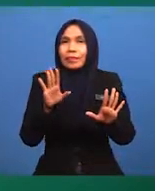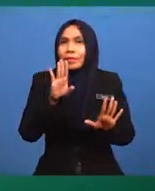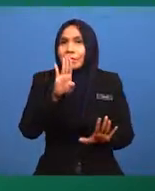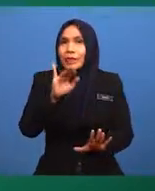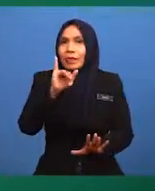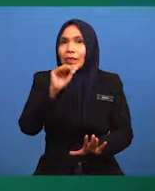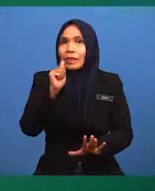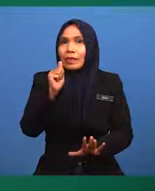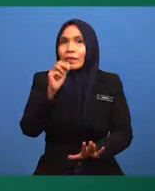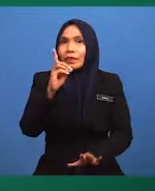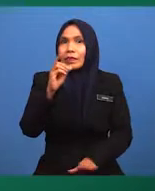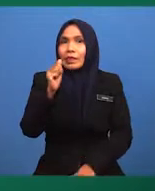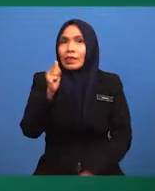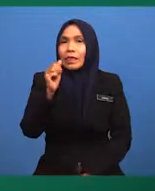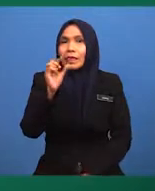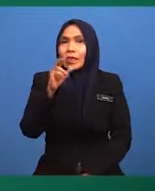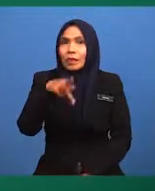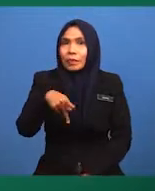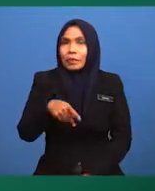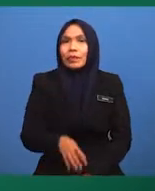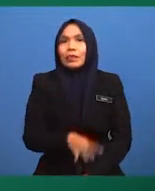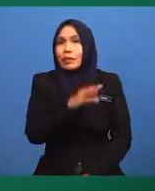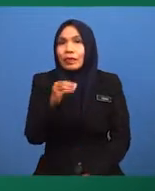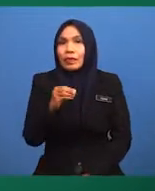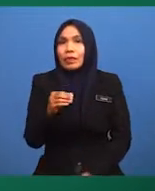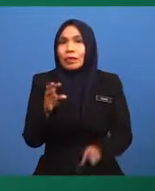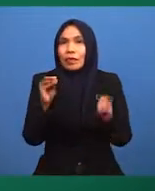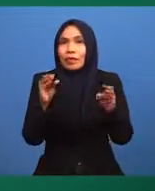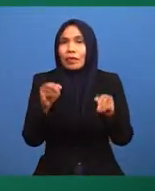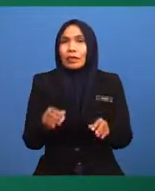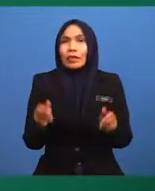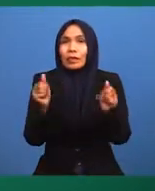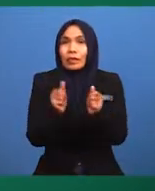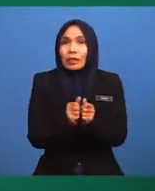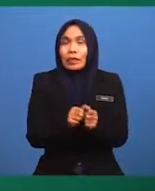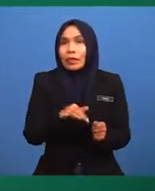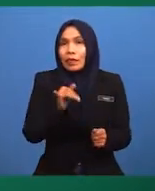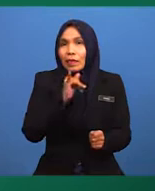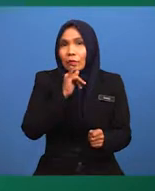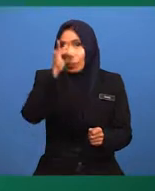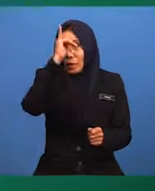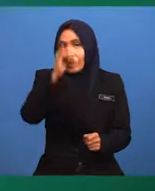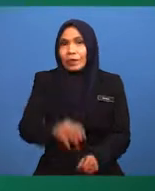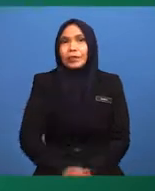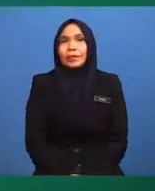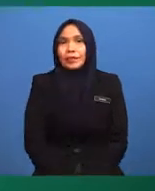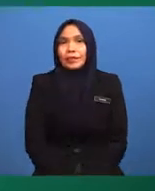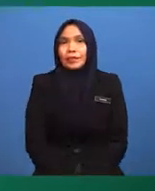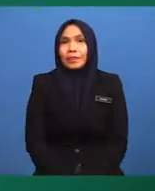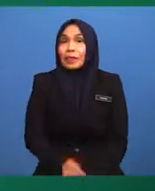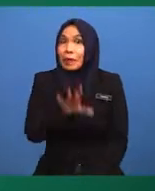biadab dan kasar dengan ibu bapa. Fikir dan pilih jawapan yang betul ya.